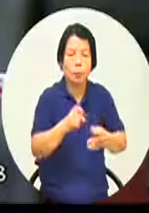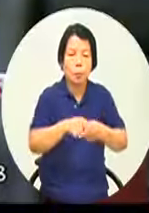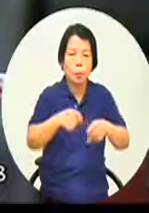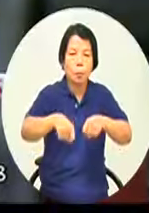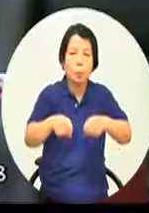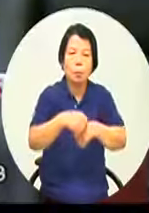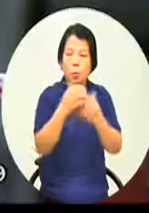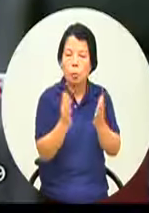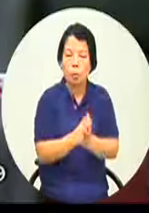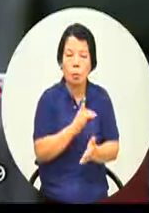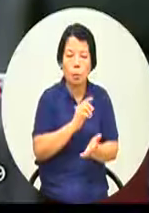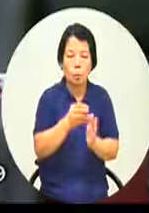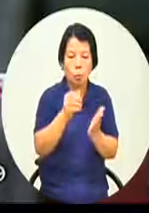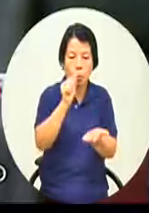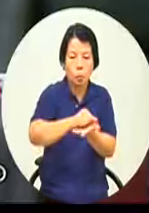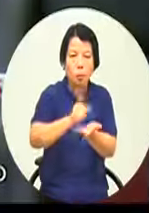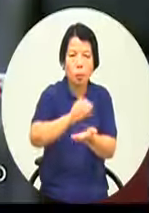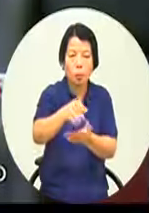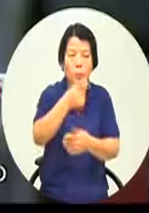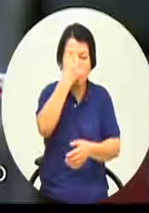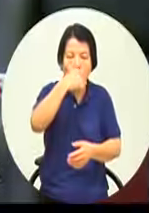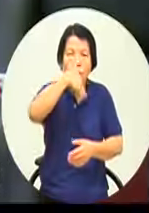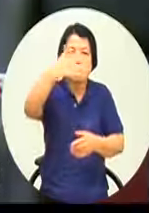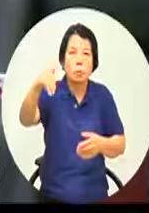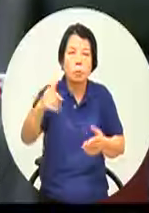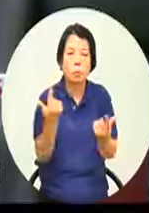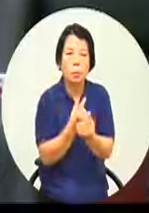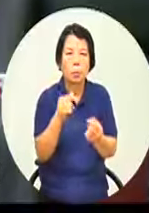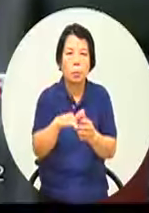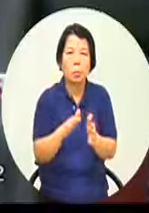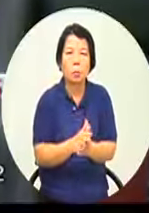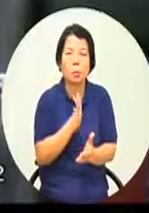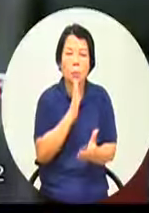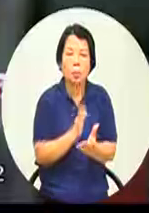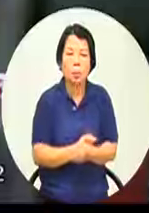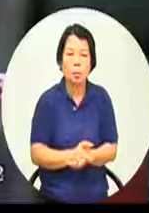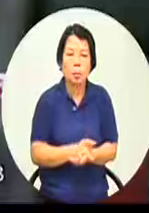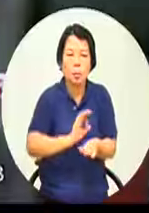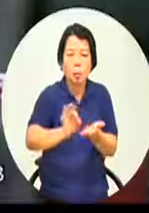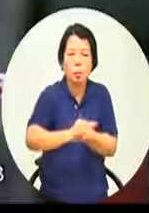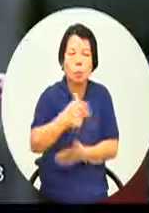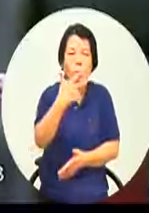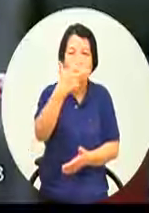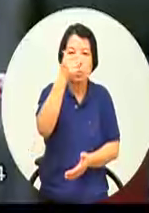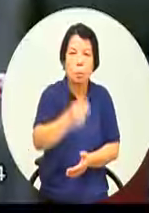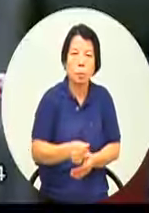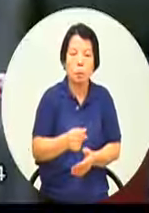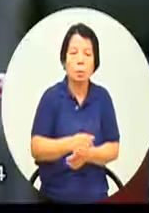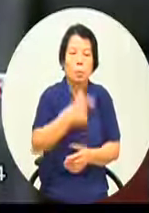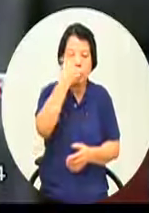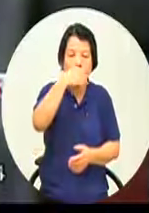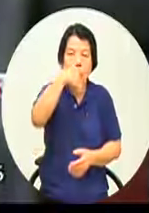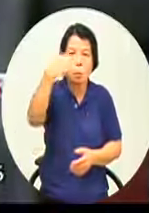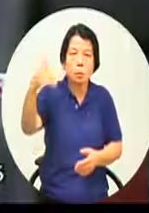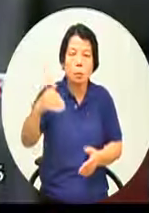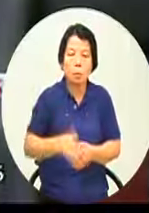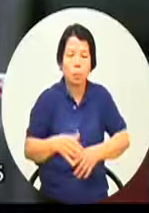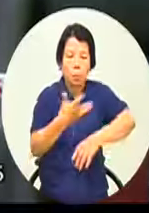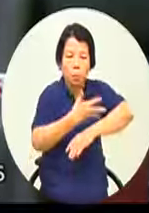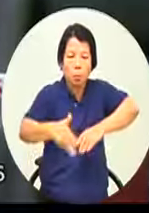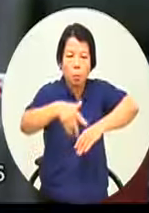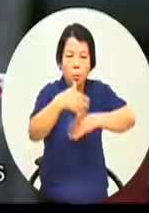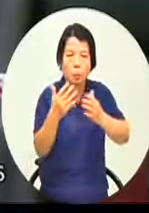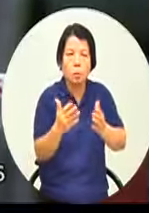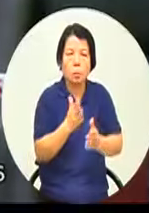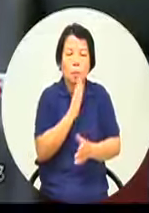山地区的部分哦，像说有花7亿哦，7亿多的凤山郡市容池的工